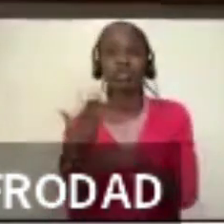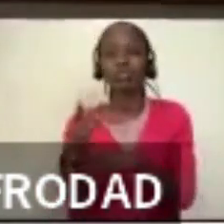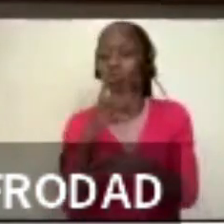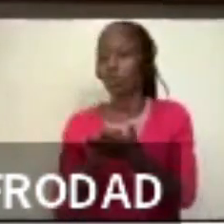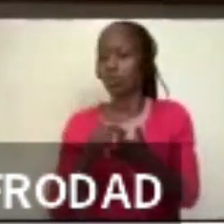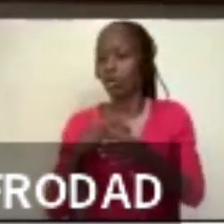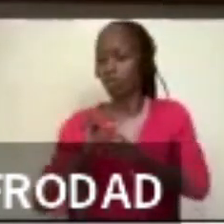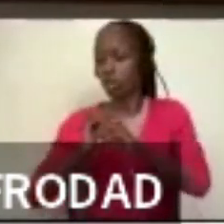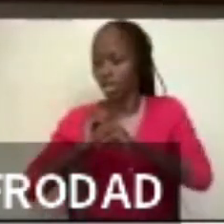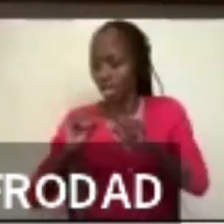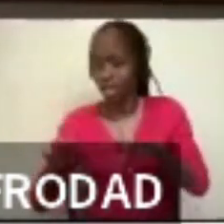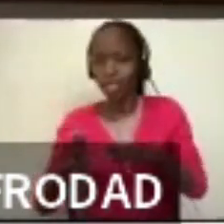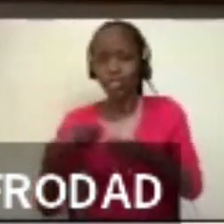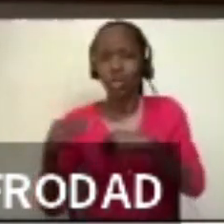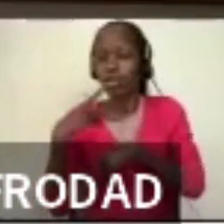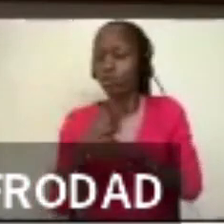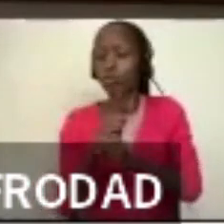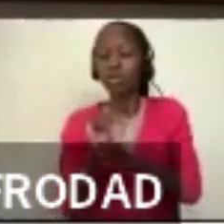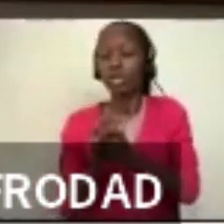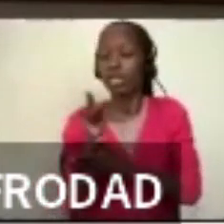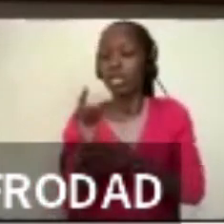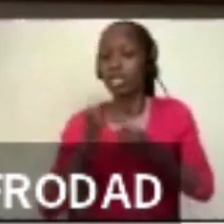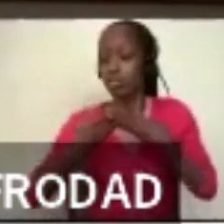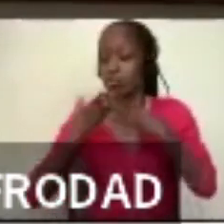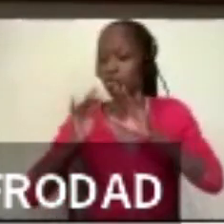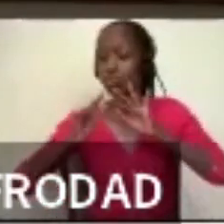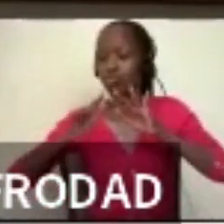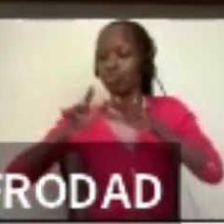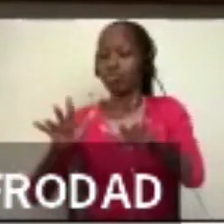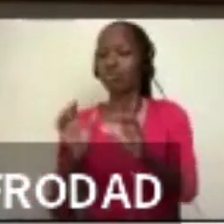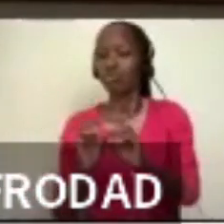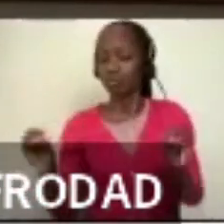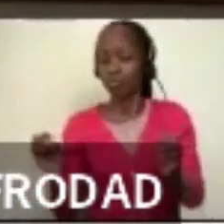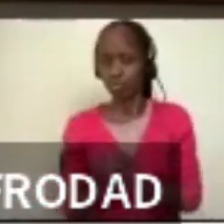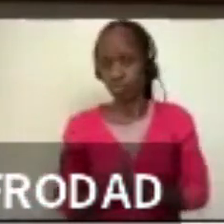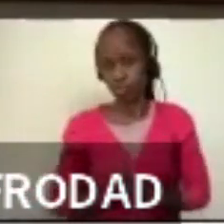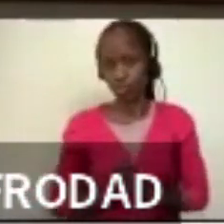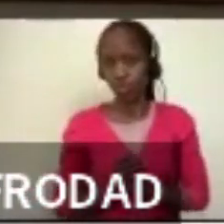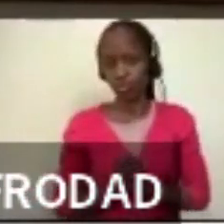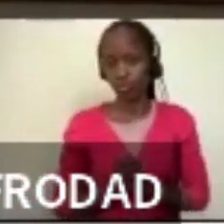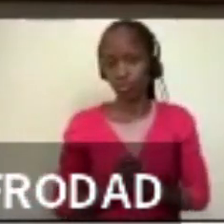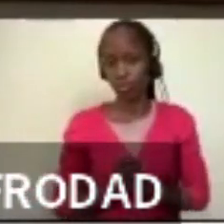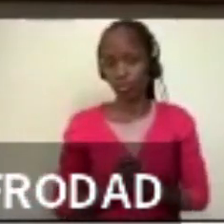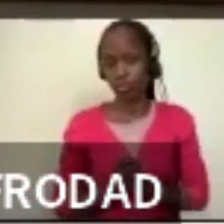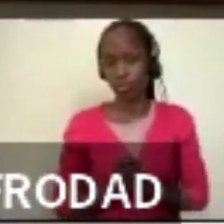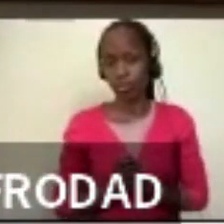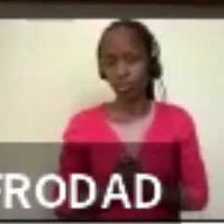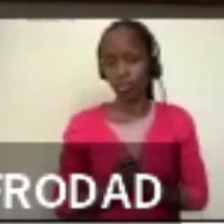Et je peux interpeller Moumar parce que je crois qu'il a republié encore et encore mes enquêtes.